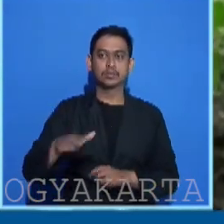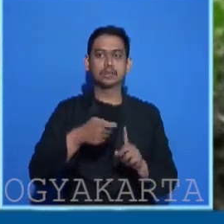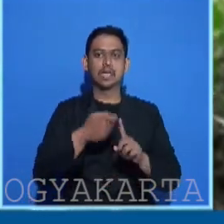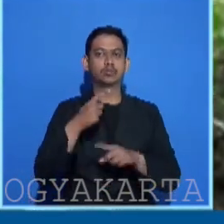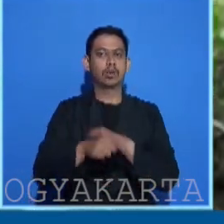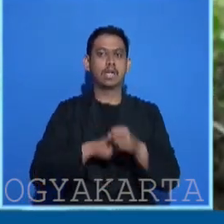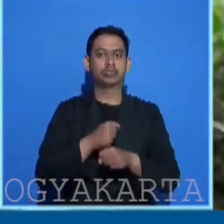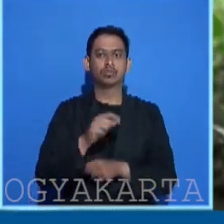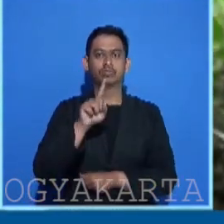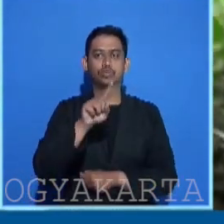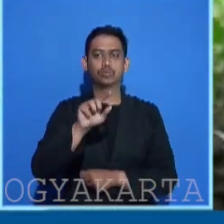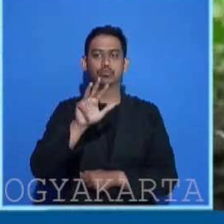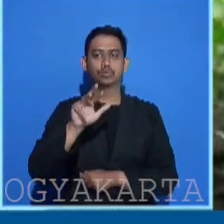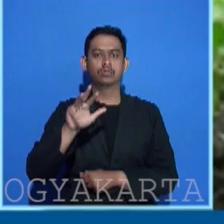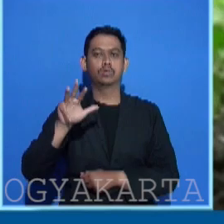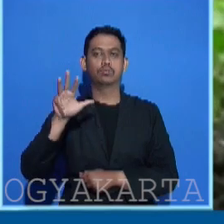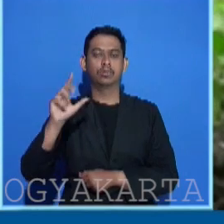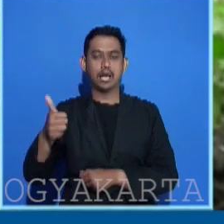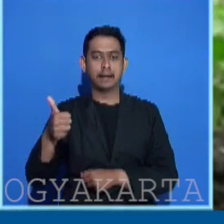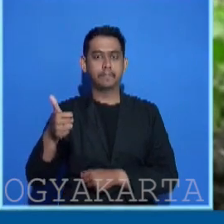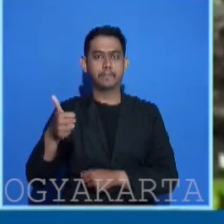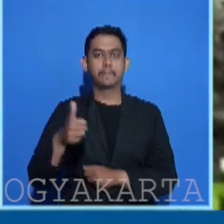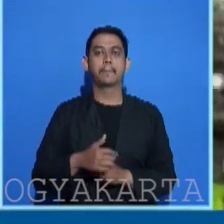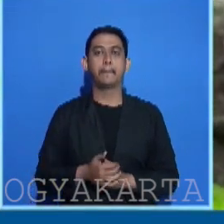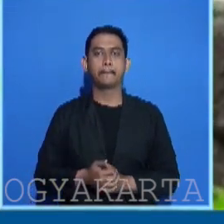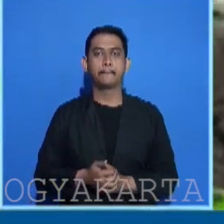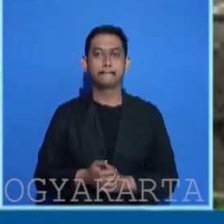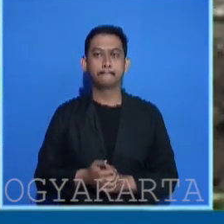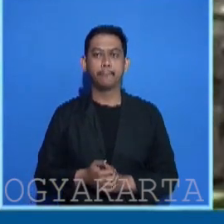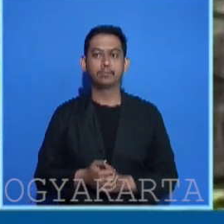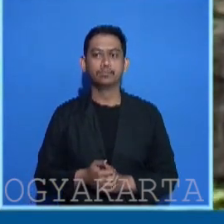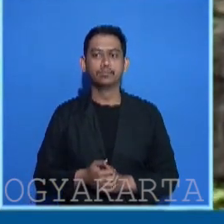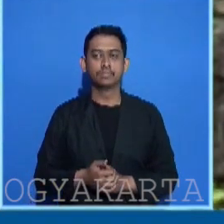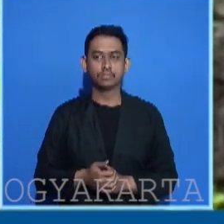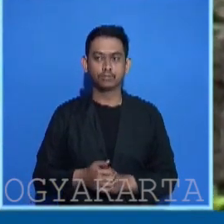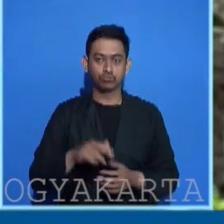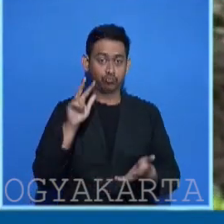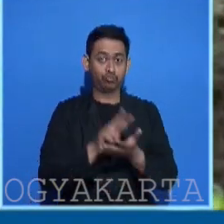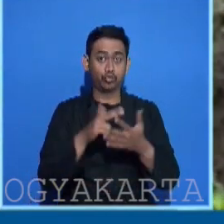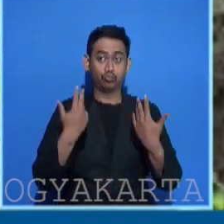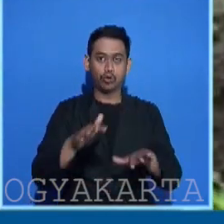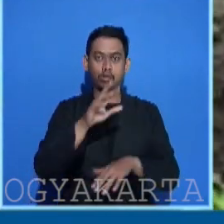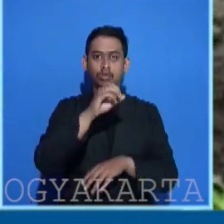tahun Sewu doso 6 lantipun kepiya agen ing tahun Kaleh ewu pitulas